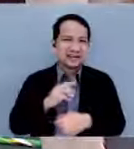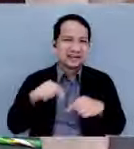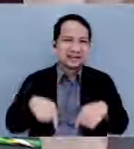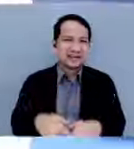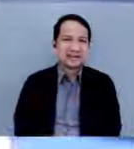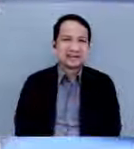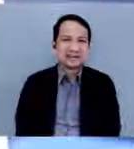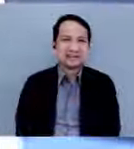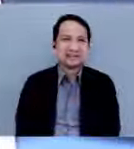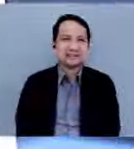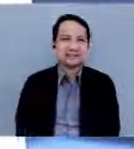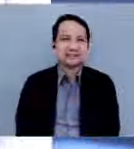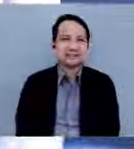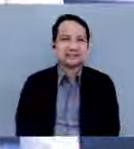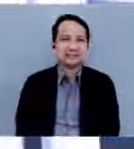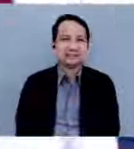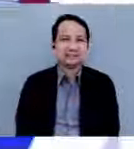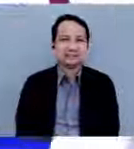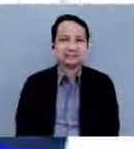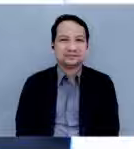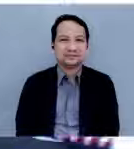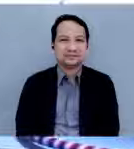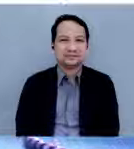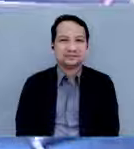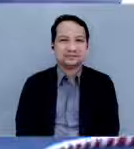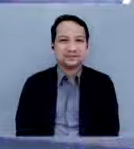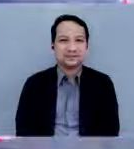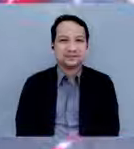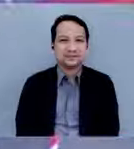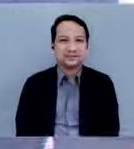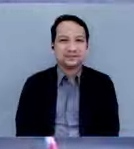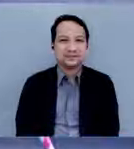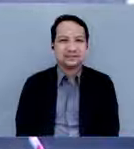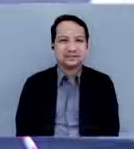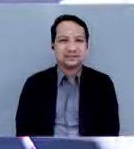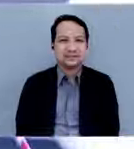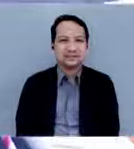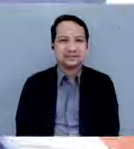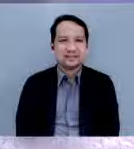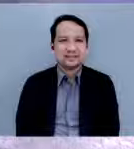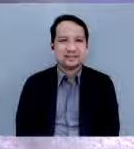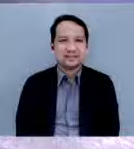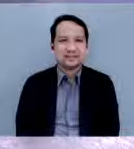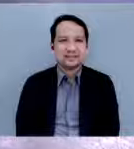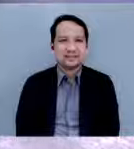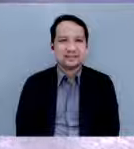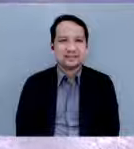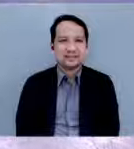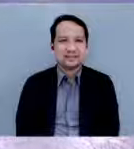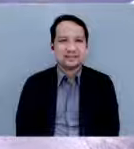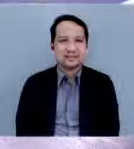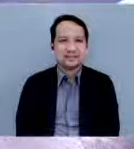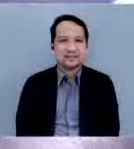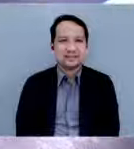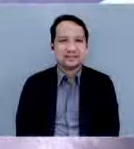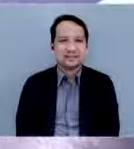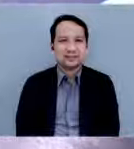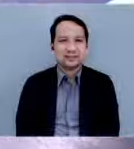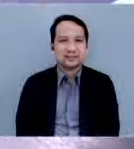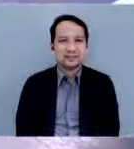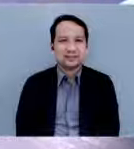na. Mami, kaya nila na naglilinis ng bahay. Yes po. Basta huwag tatamaan yung mga anak nyo maliliit. Yes.